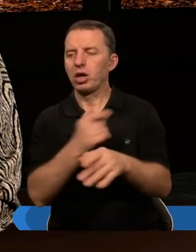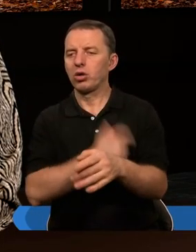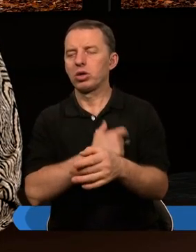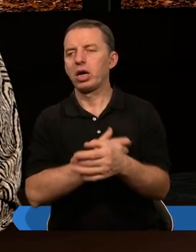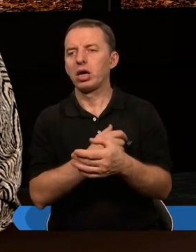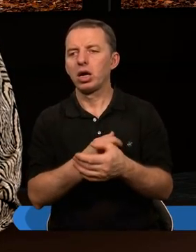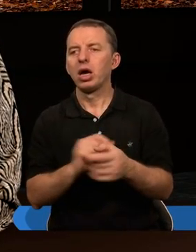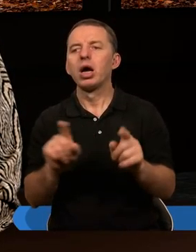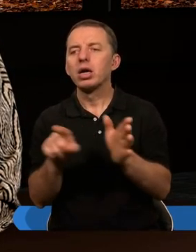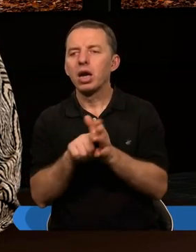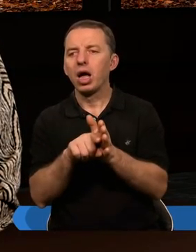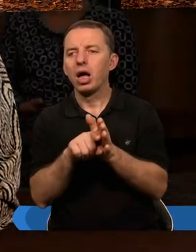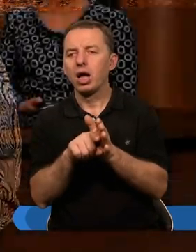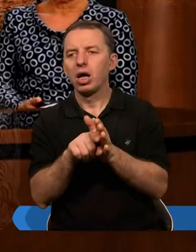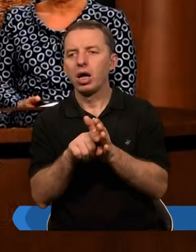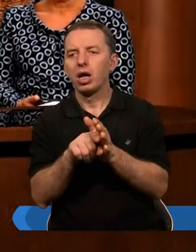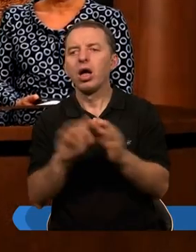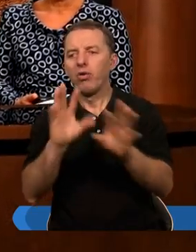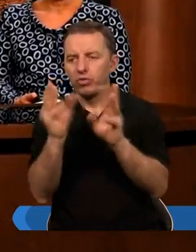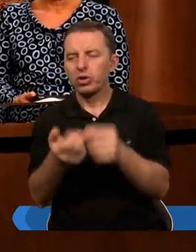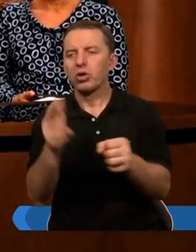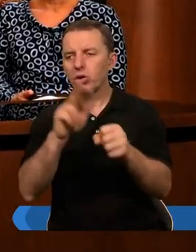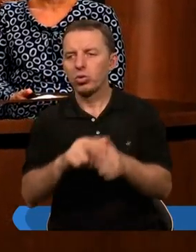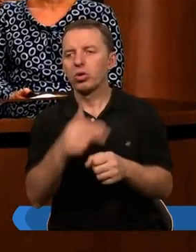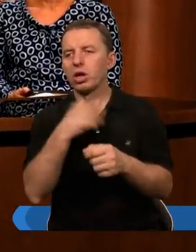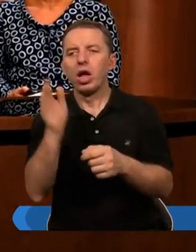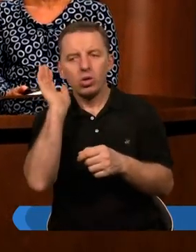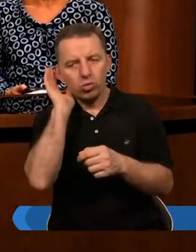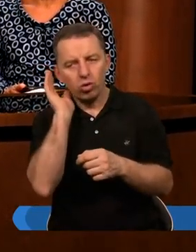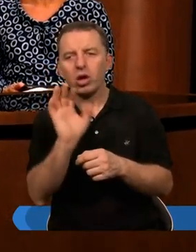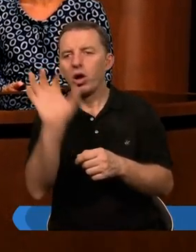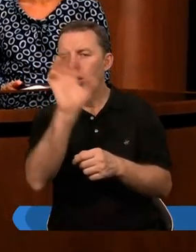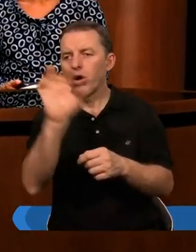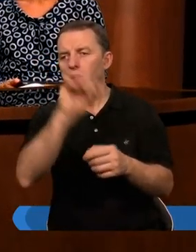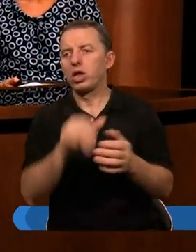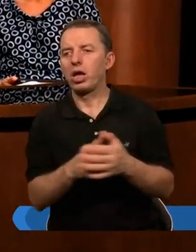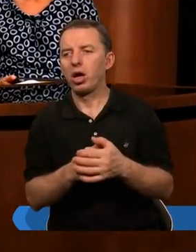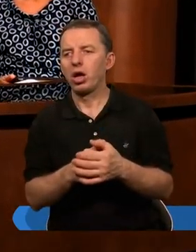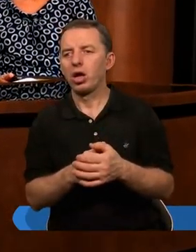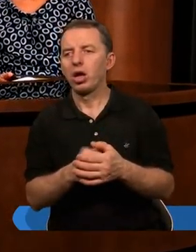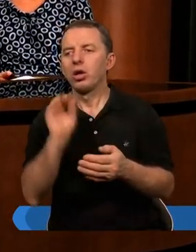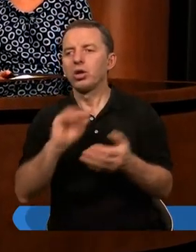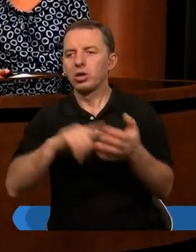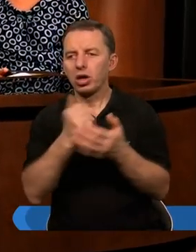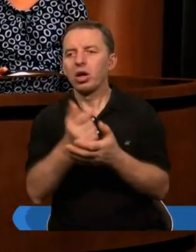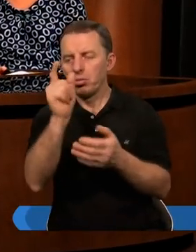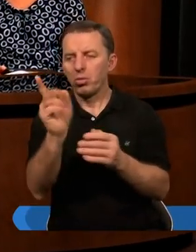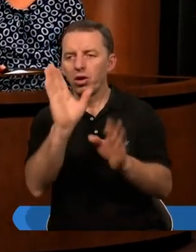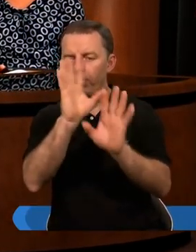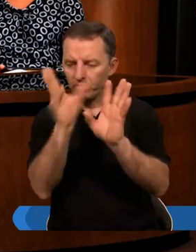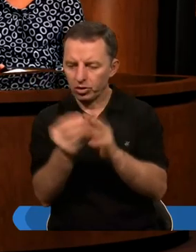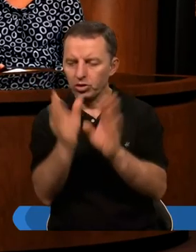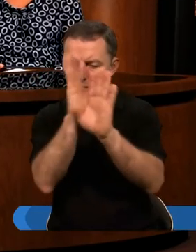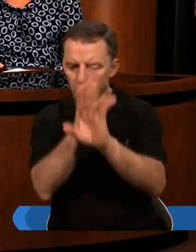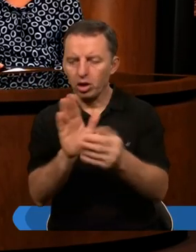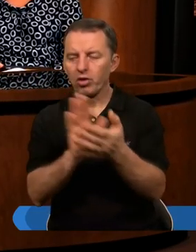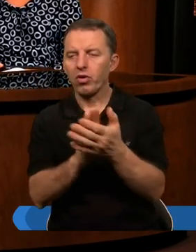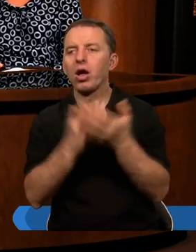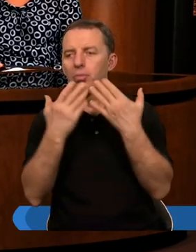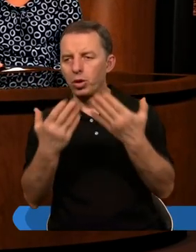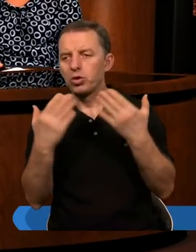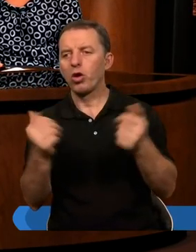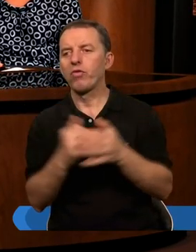i dla wszystkich tych, którzy nas słuchają, oglądają. Jeszcze raz, niech Ci będzie za wszystko cześć i